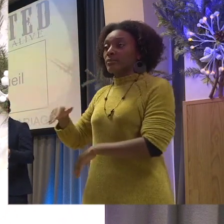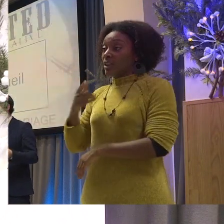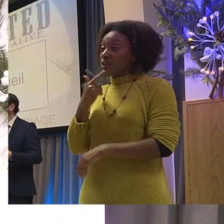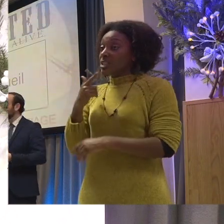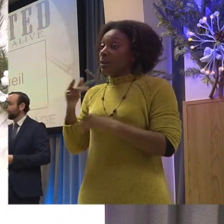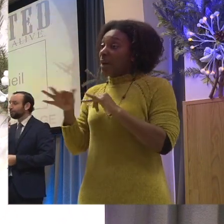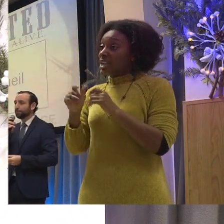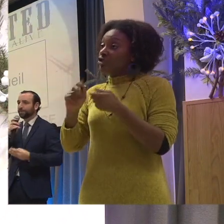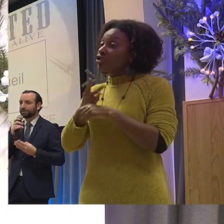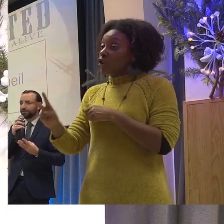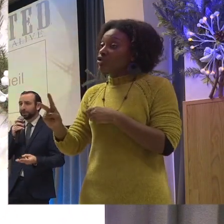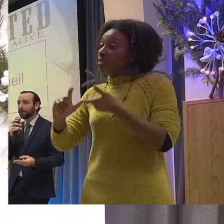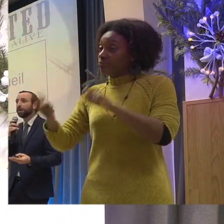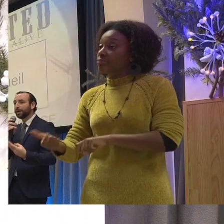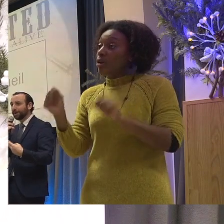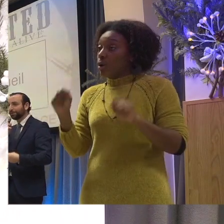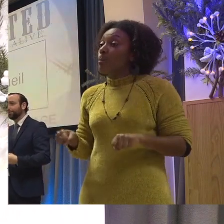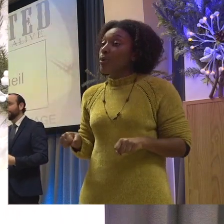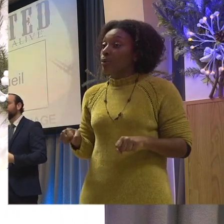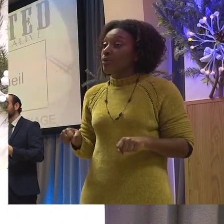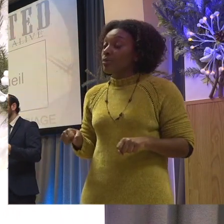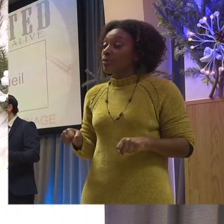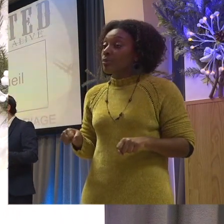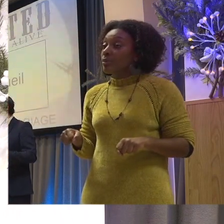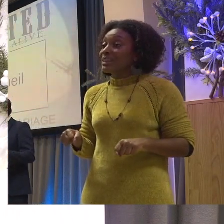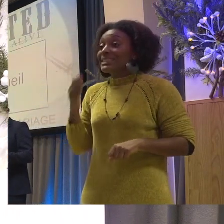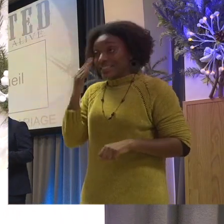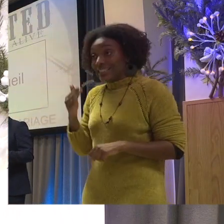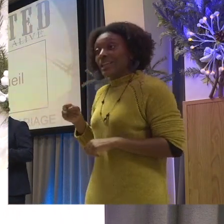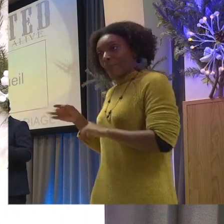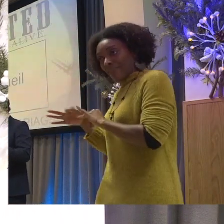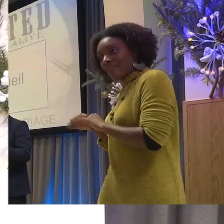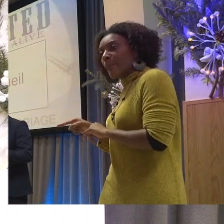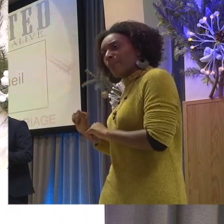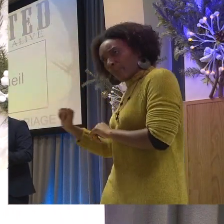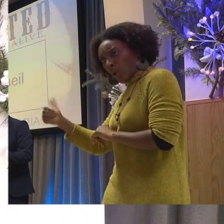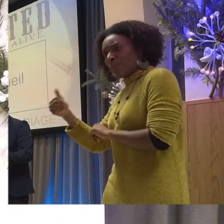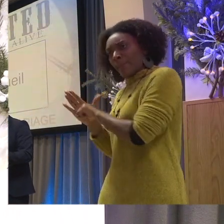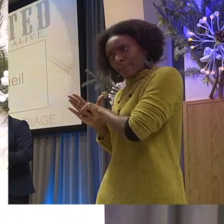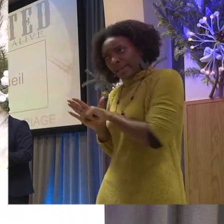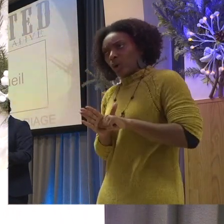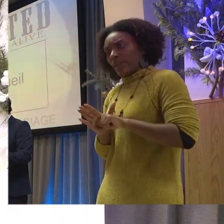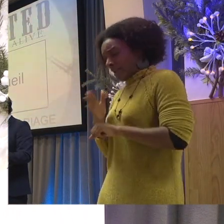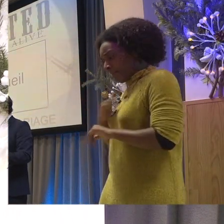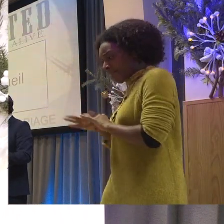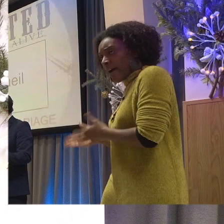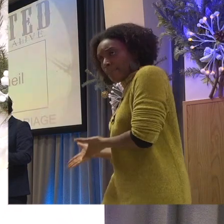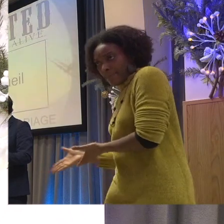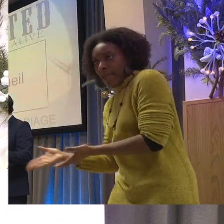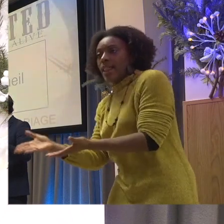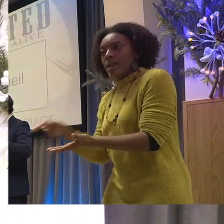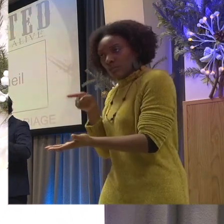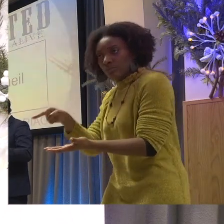avant toi-même, et si tu fais passer ta femme avant toi-même, c'est là que ton mariage pourra être béni. Alléluia. Priez pour que